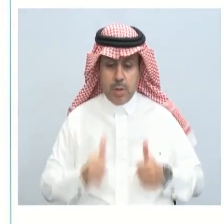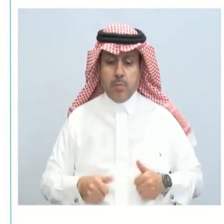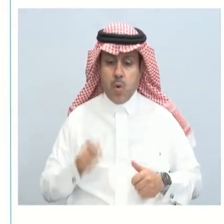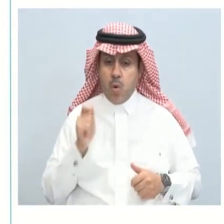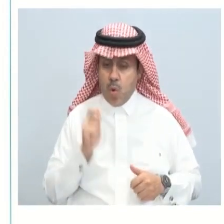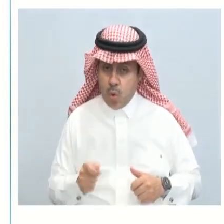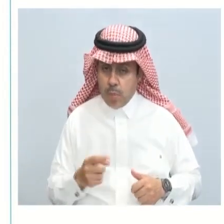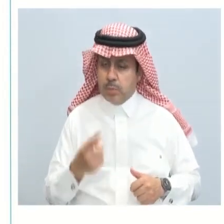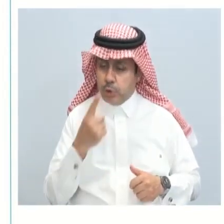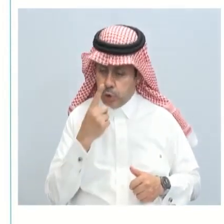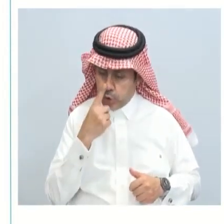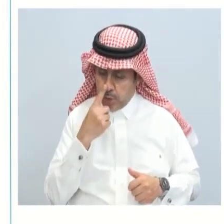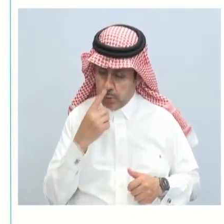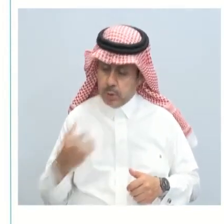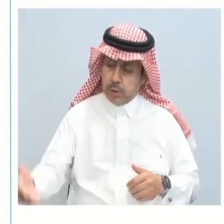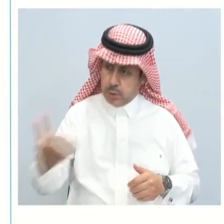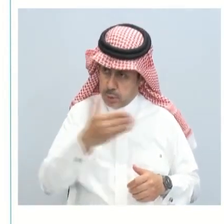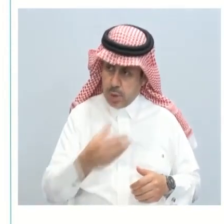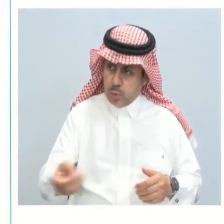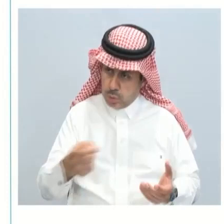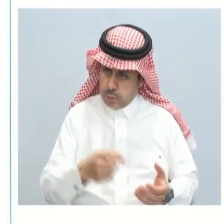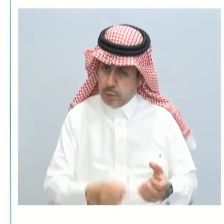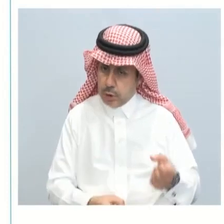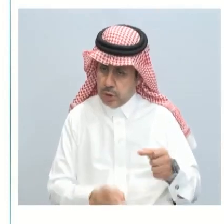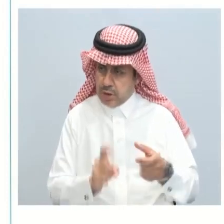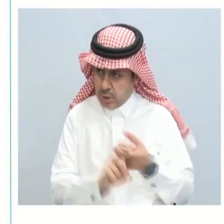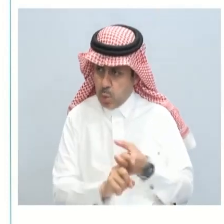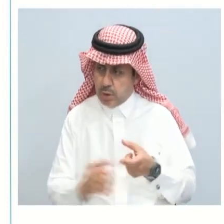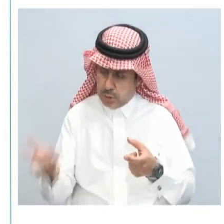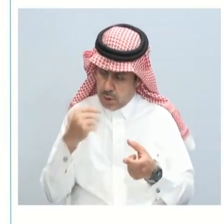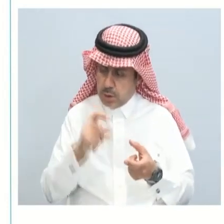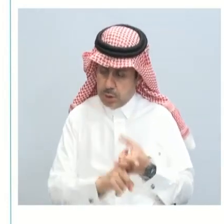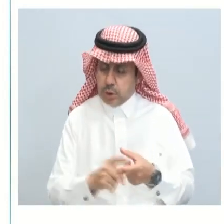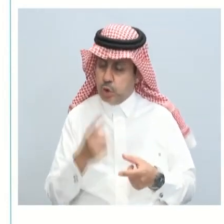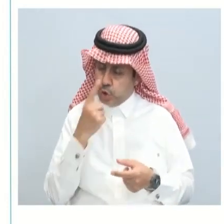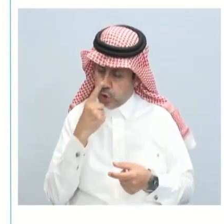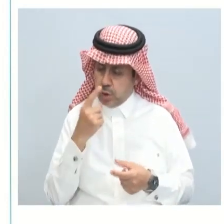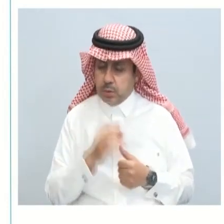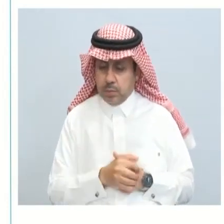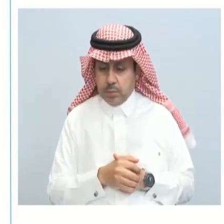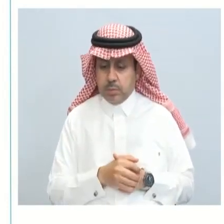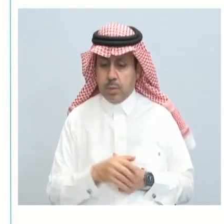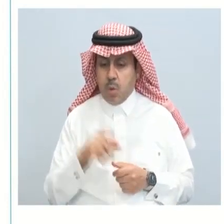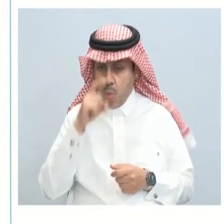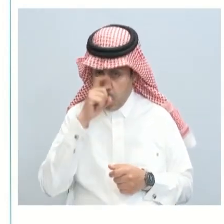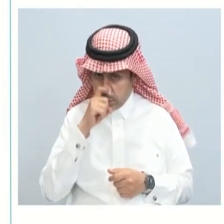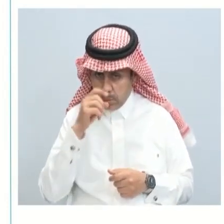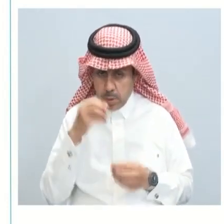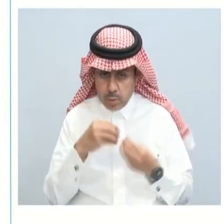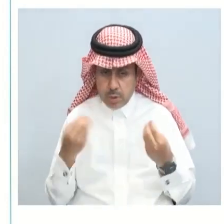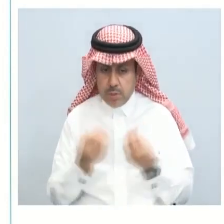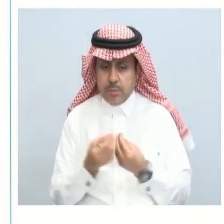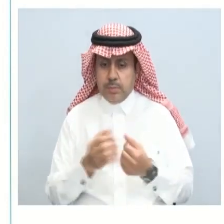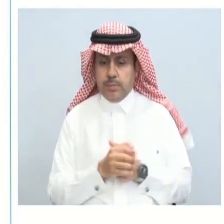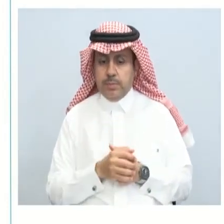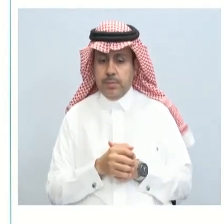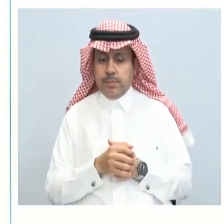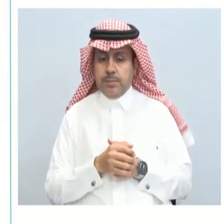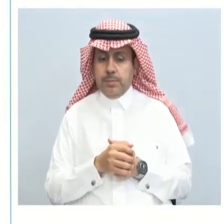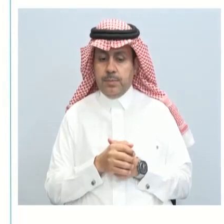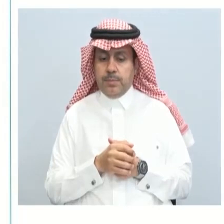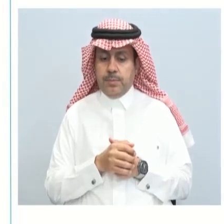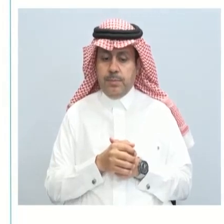الطلاب حكم اجابه الدعوه هل هو واجب او مستحب او غير ذلك ايضا من من الاهداف في